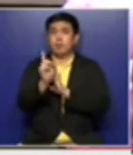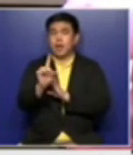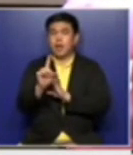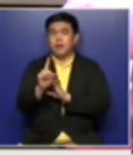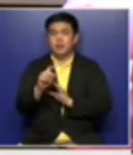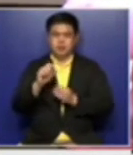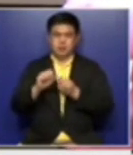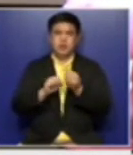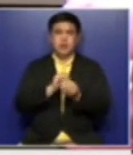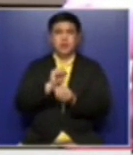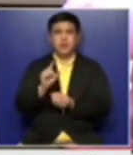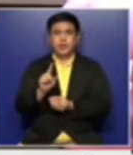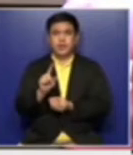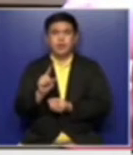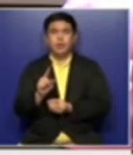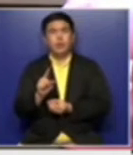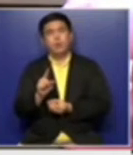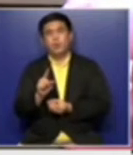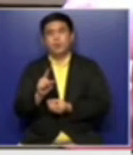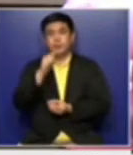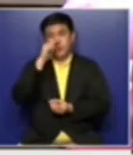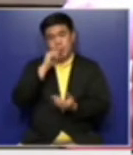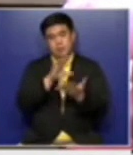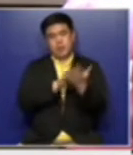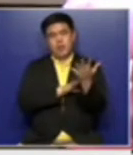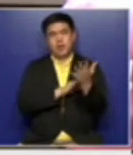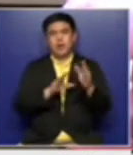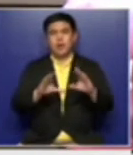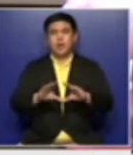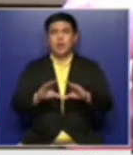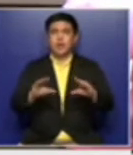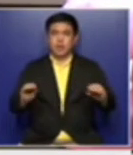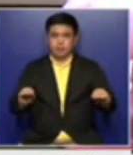ให้เศรษฐกิจประเทศของเราซบเซา